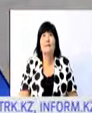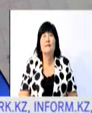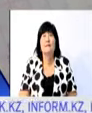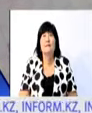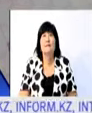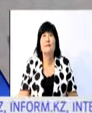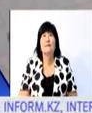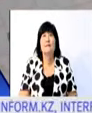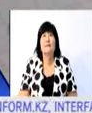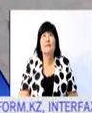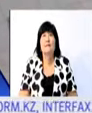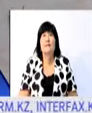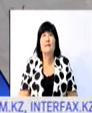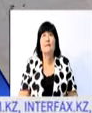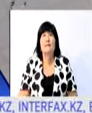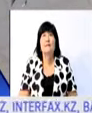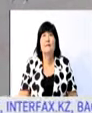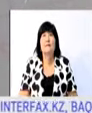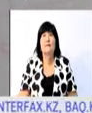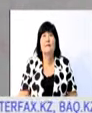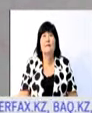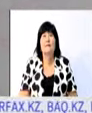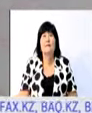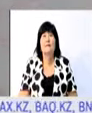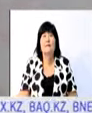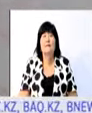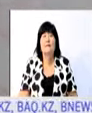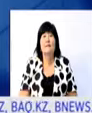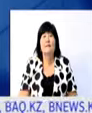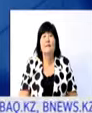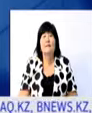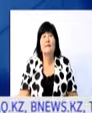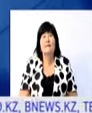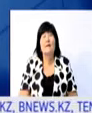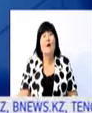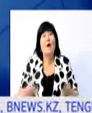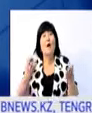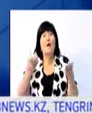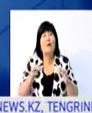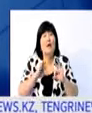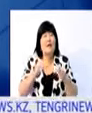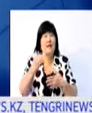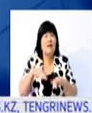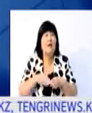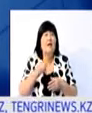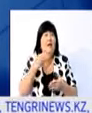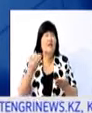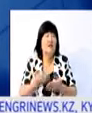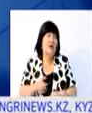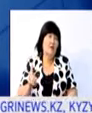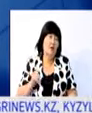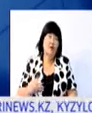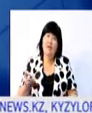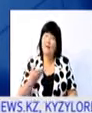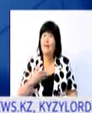Шолпан Исабекова, Бөгенбай Абасилов, Жангелді Альбаев, Қызылорда телеарнасы. Күндізгі шығарылым реті осындай, жағымды жаңалық күтіңіздер.